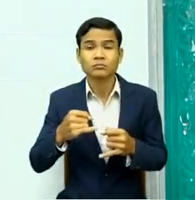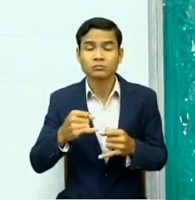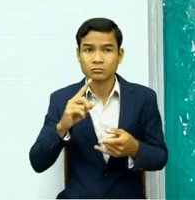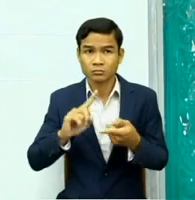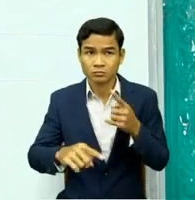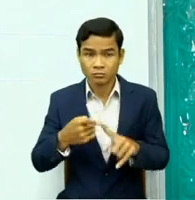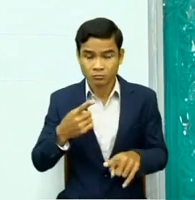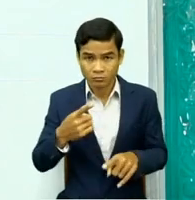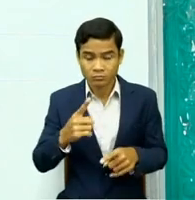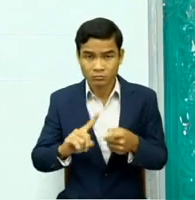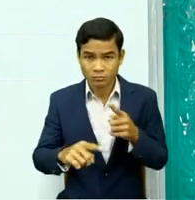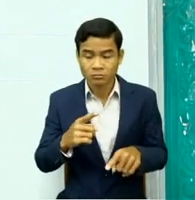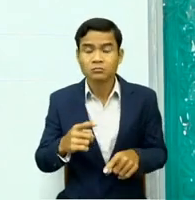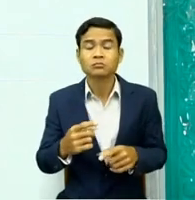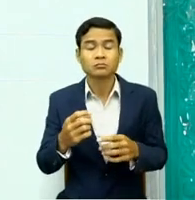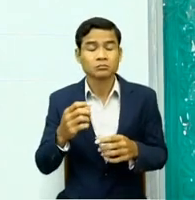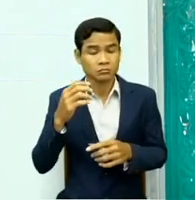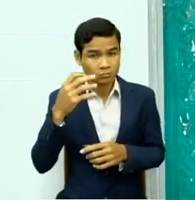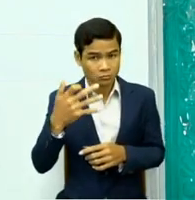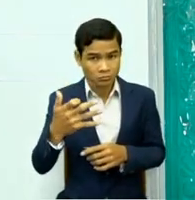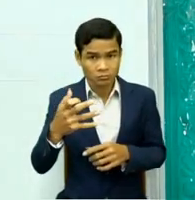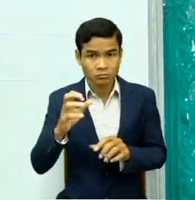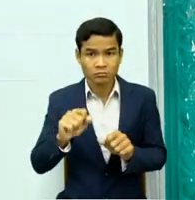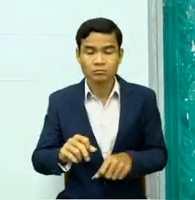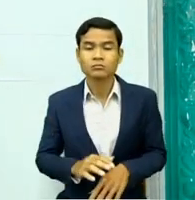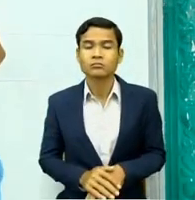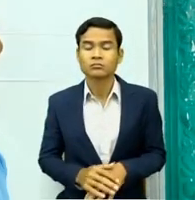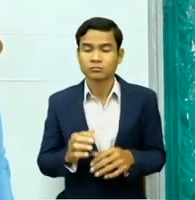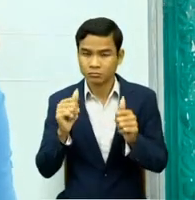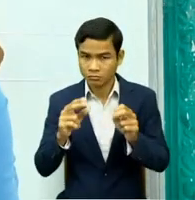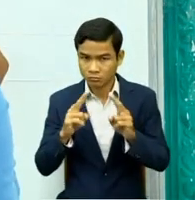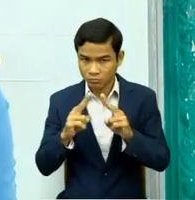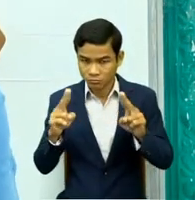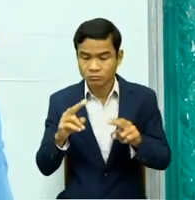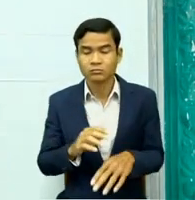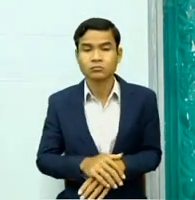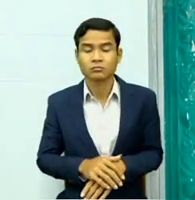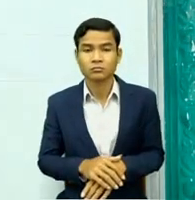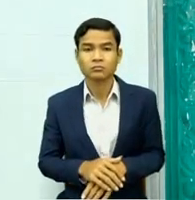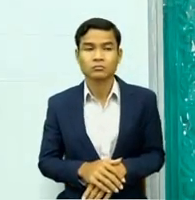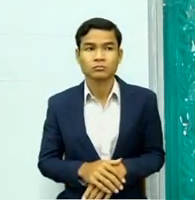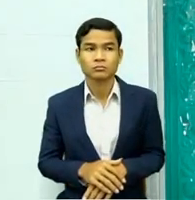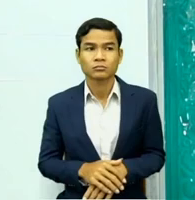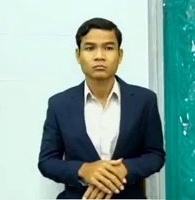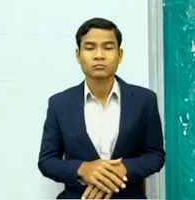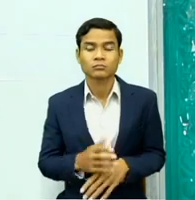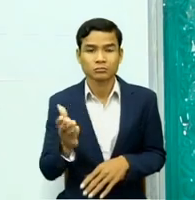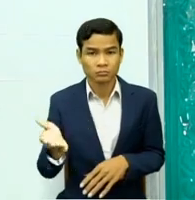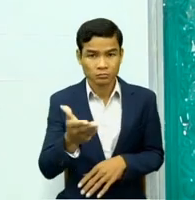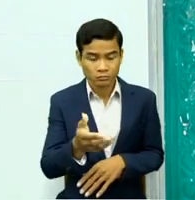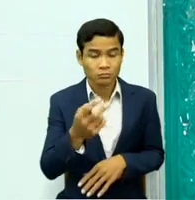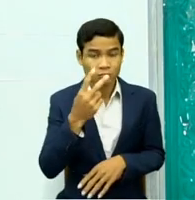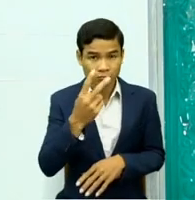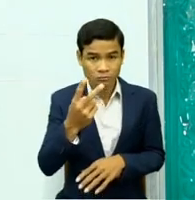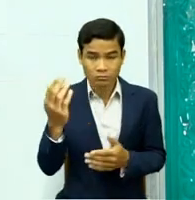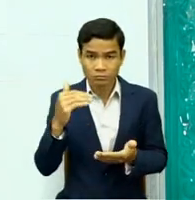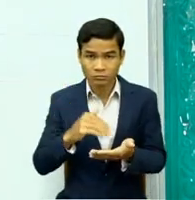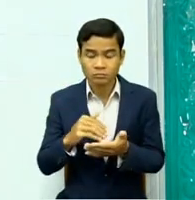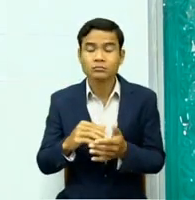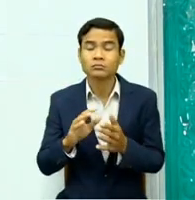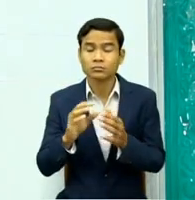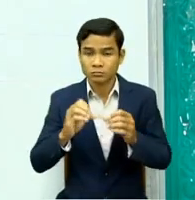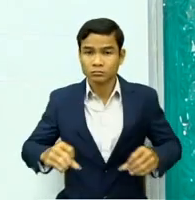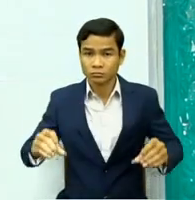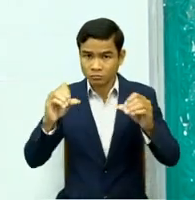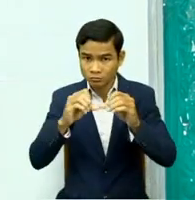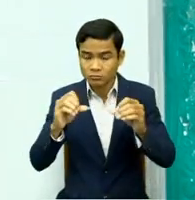lek cha lek 8 cha loan na kon na cha chong kon tieng to lang veng lomnom ni muoy ni muoy